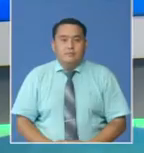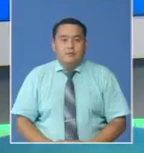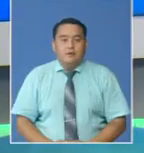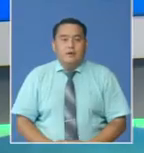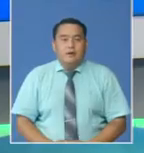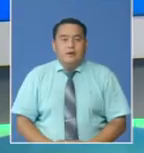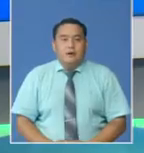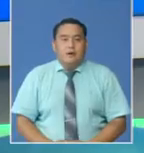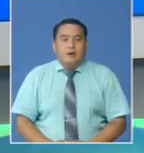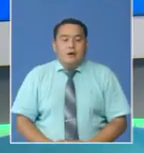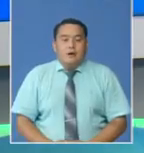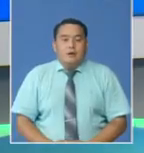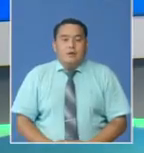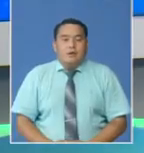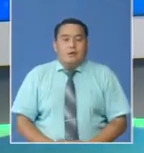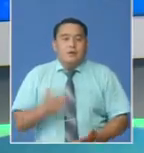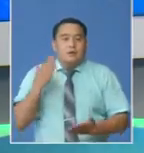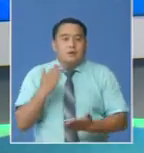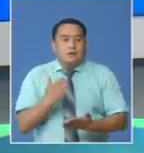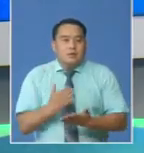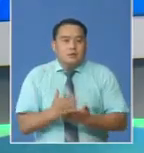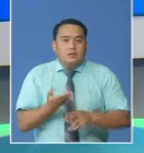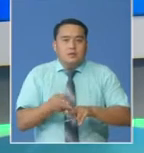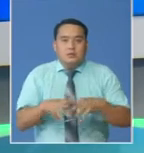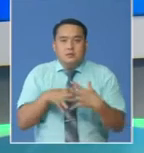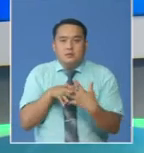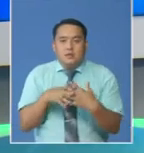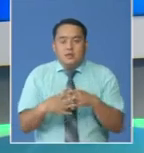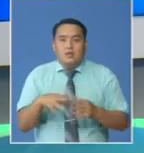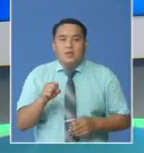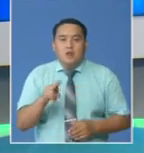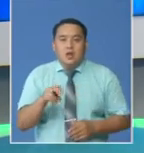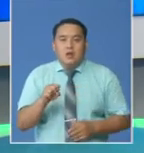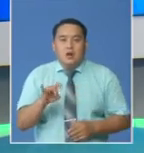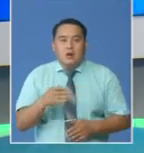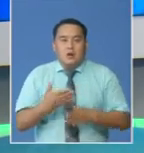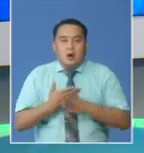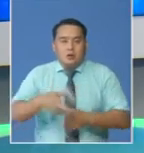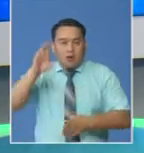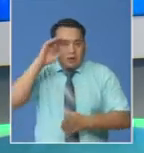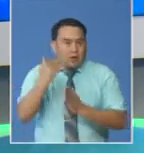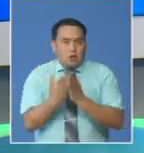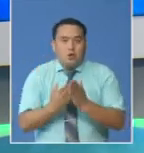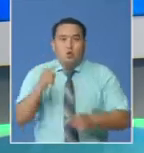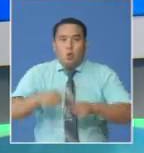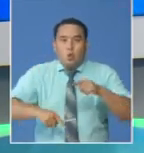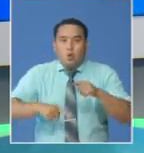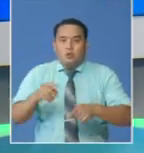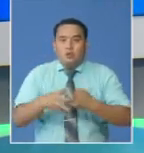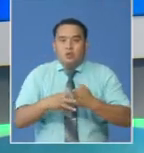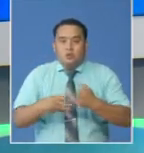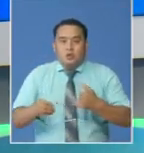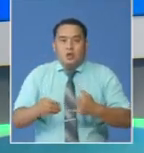Как известно, один в поле не воин, но есть исключения. В селе Жаланаш Раймбекского района благодаря госпрограмме «Туган жерге туынды